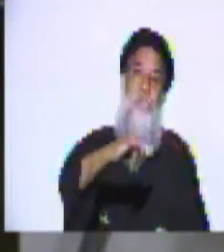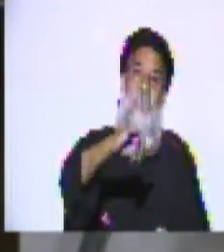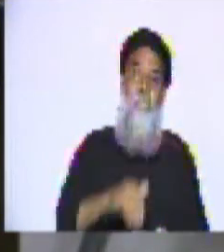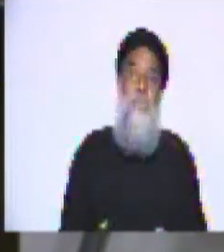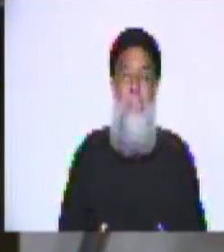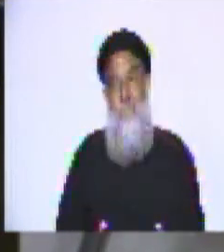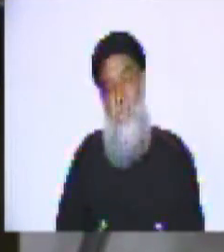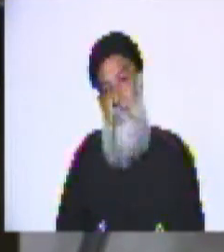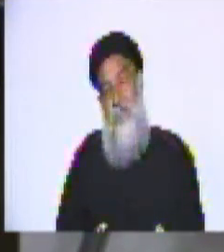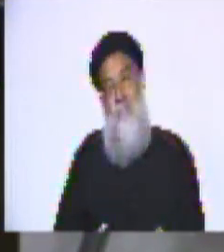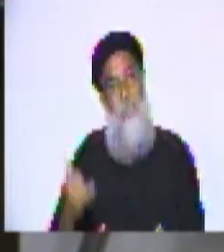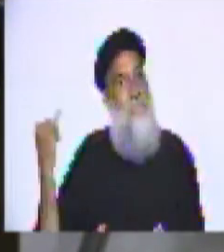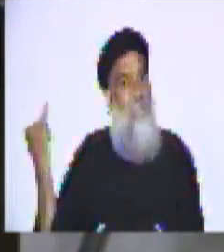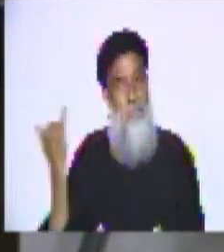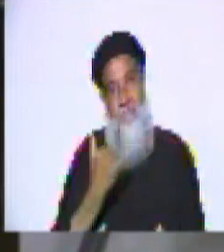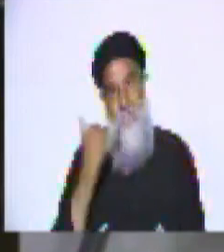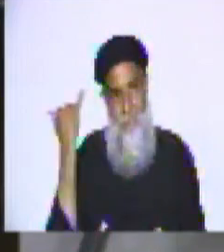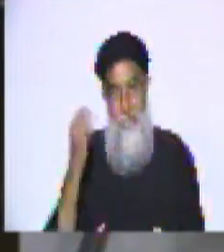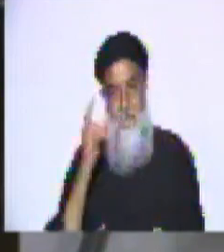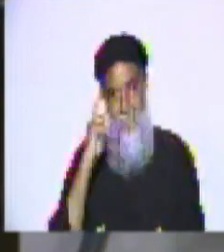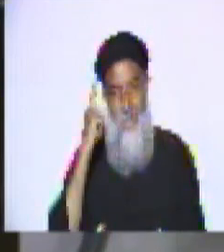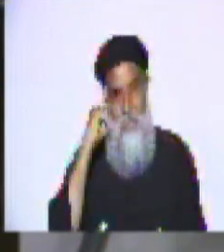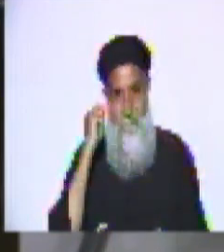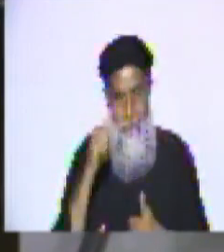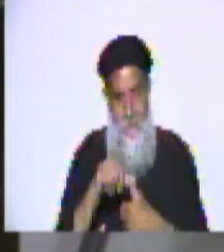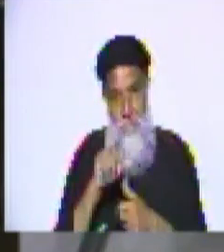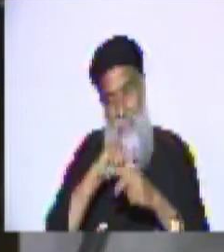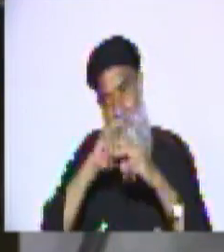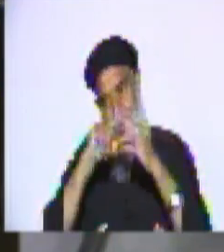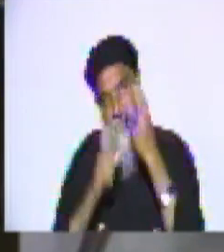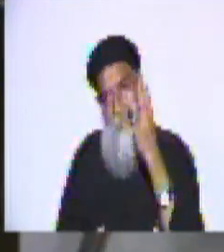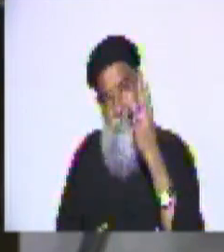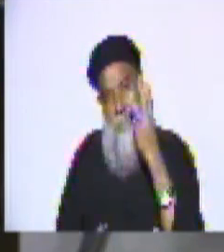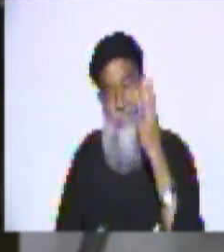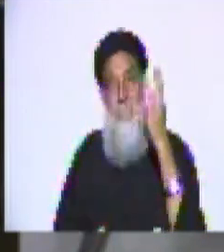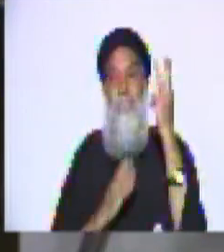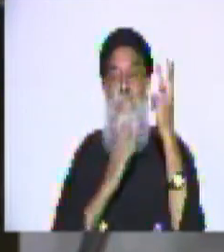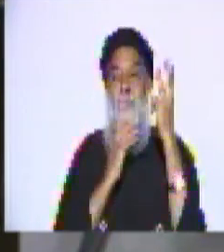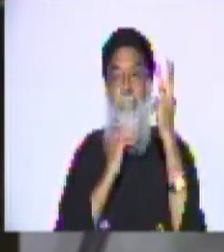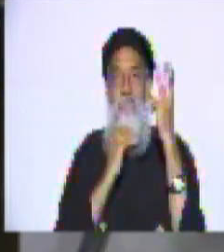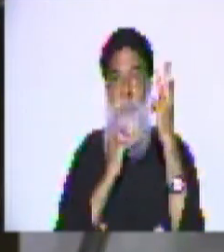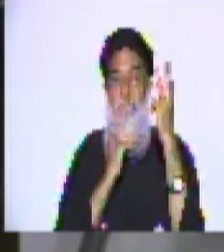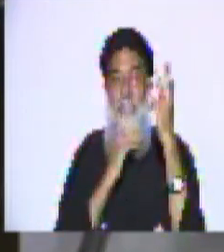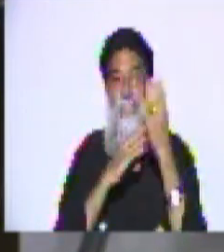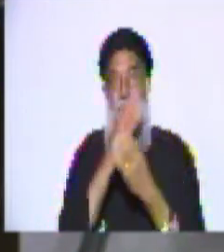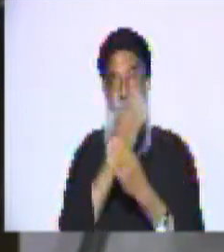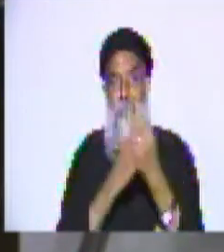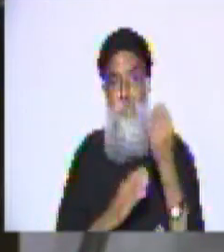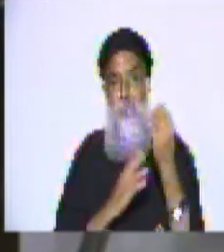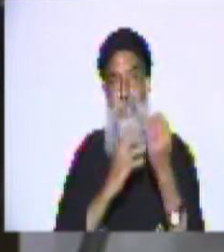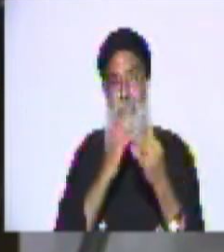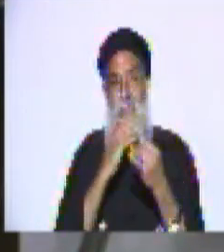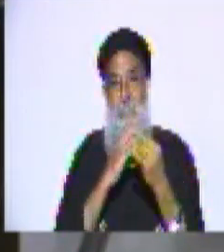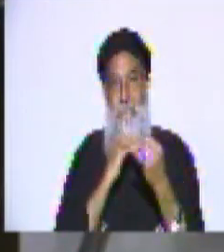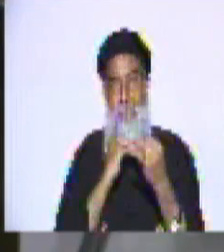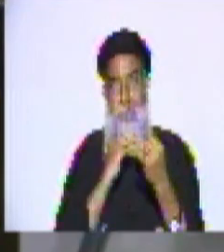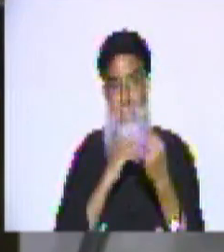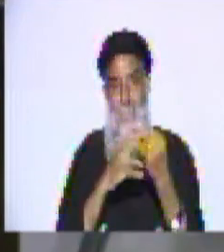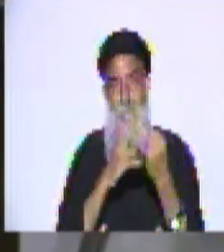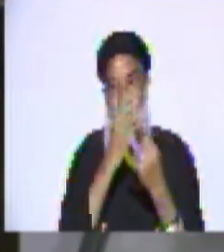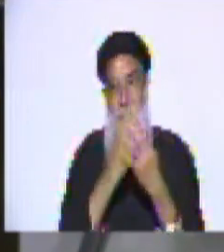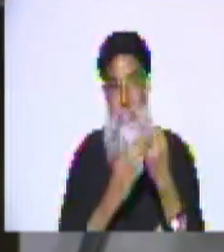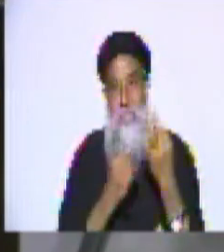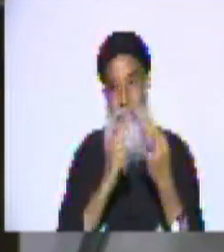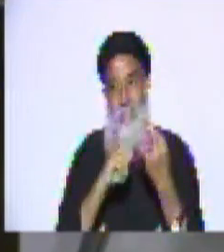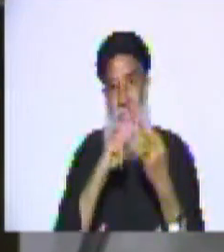فمهم قوي أنه فكرة الثالوث، الآب يحب الابن والابن يحب الآب